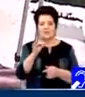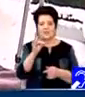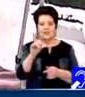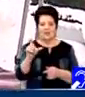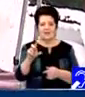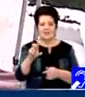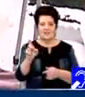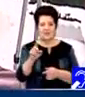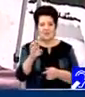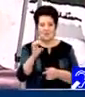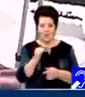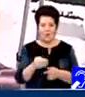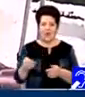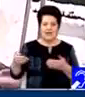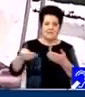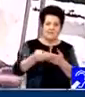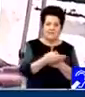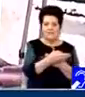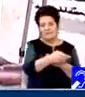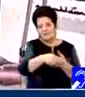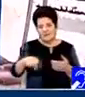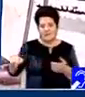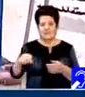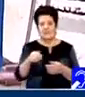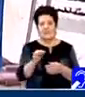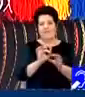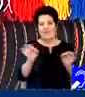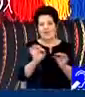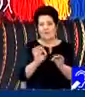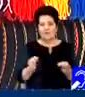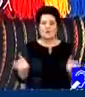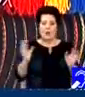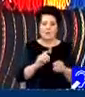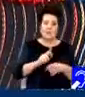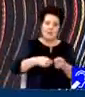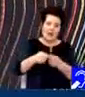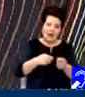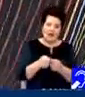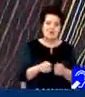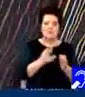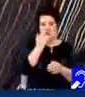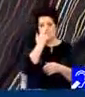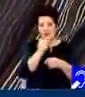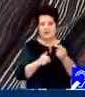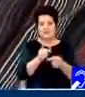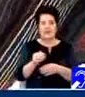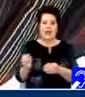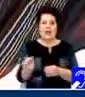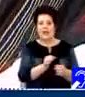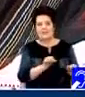dă pe niște iți, se dă pe spate, fir cu fir. Și apoi legăm gura și apoi începem țesutul tradițional.